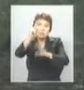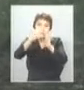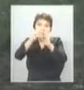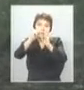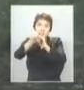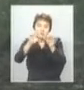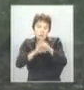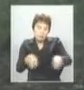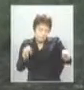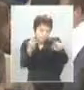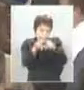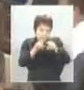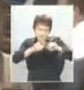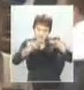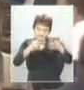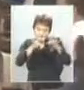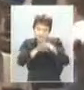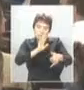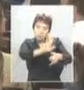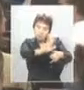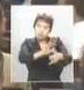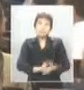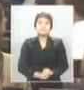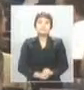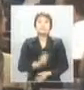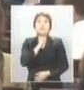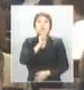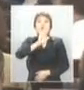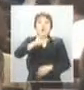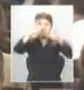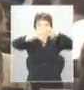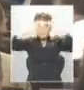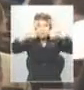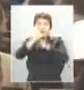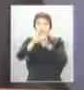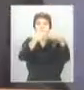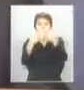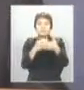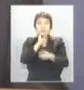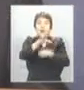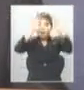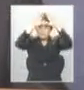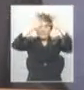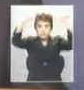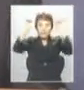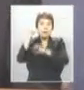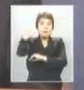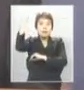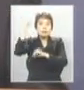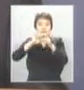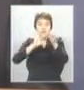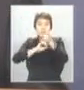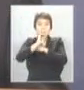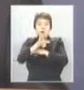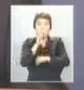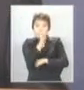ที่เหมือนกบบิลดินคอสบริบาสารัทแหลงวาประธานอิบดีบารัอบามาได้ตดสนใจแลวว่จะไม่เผยแปร่ภ